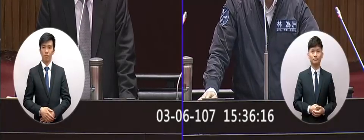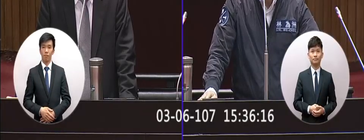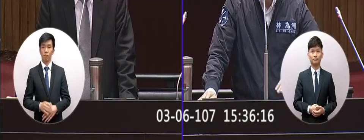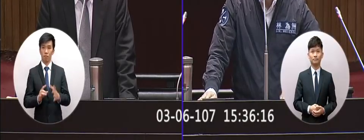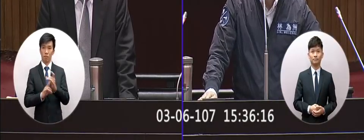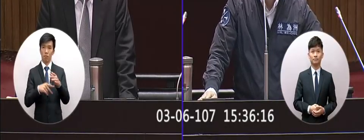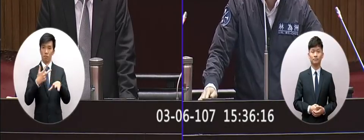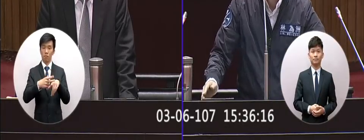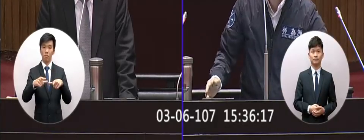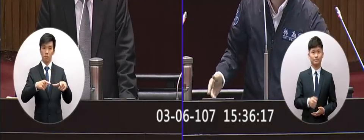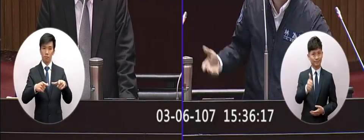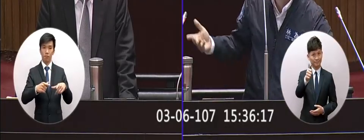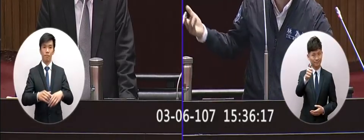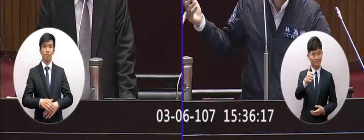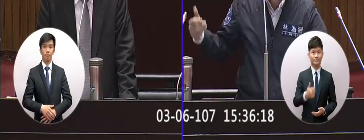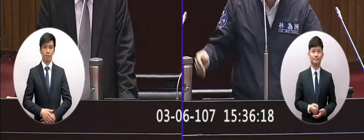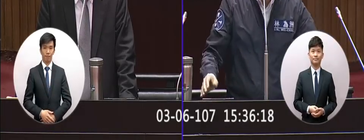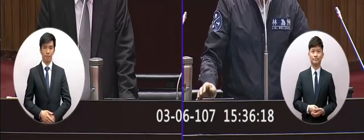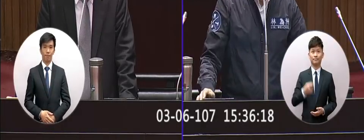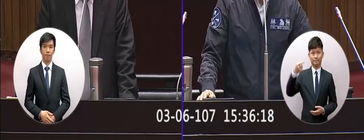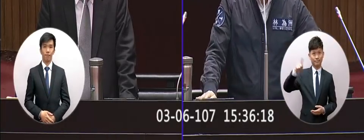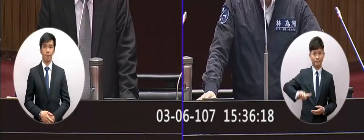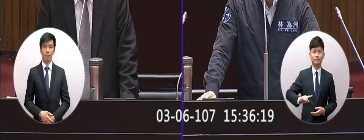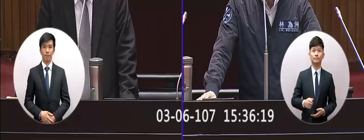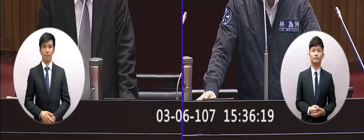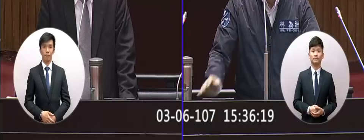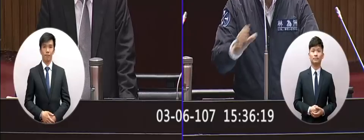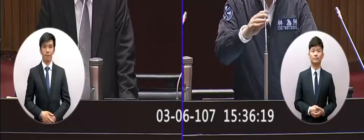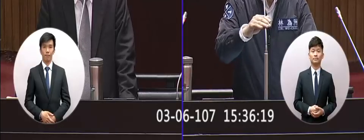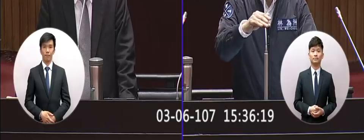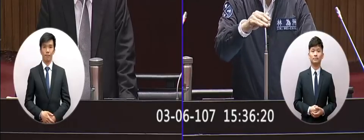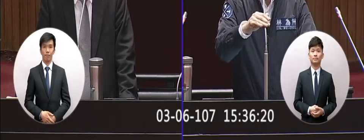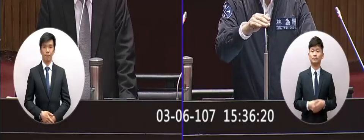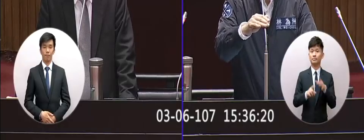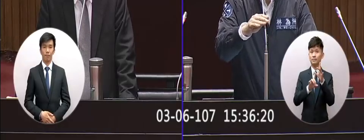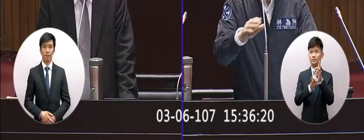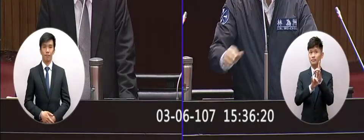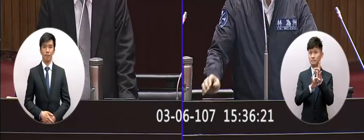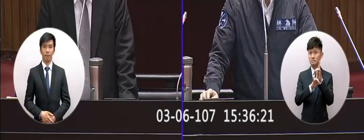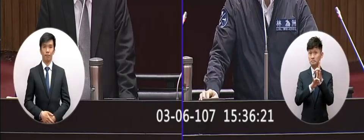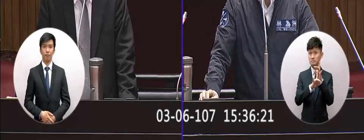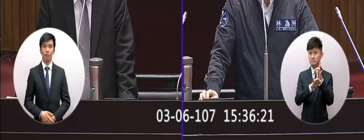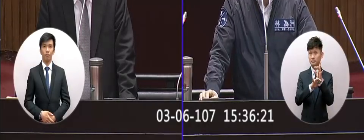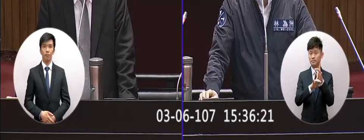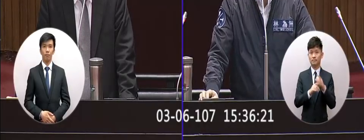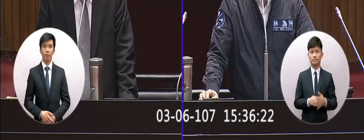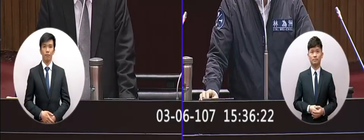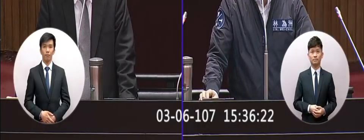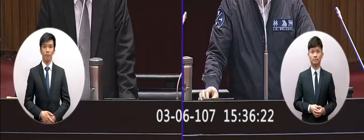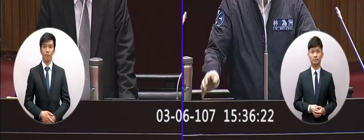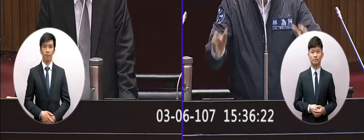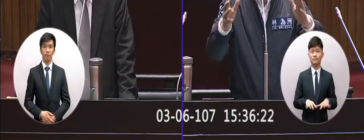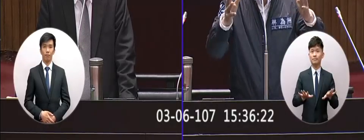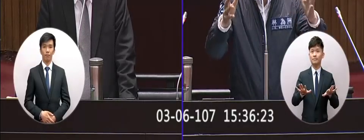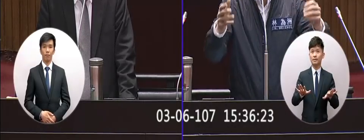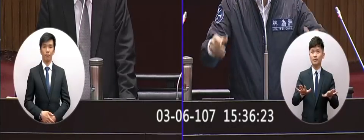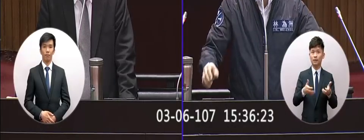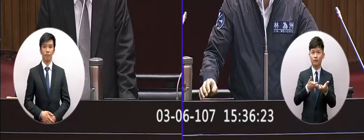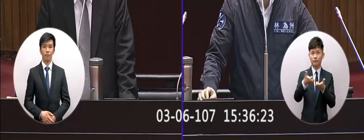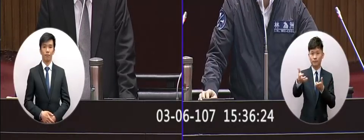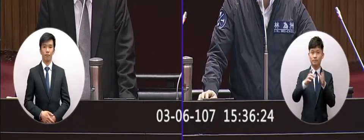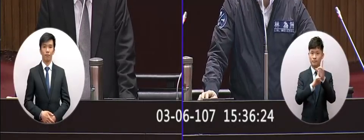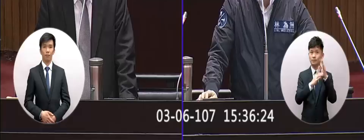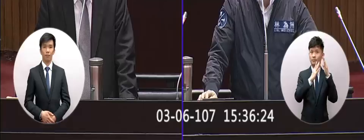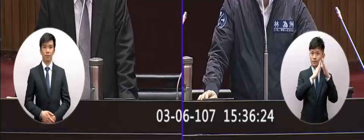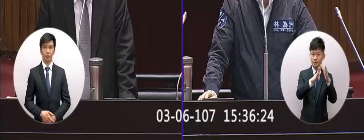区。 好，谢谢啊，好，下一页。这个新竹啊，因为现在已经分成有新